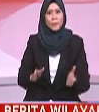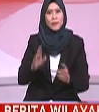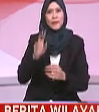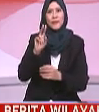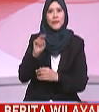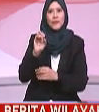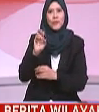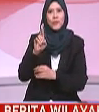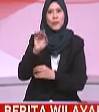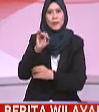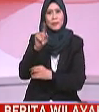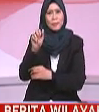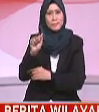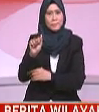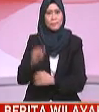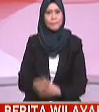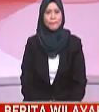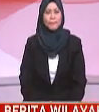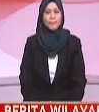Noriza Jau.